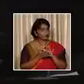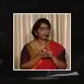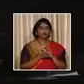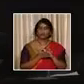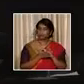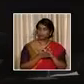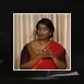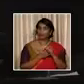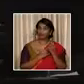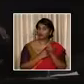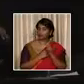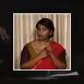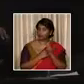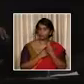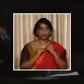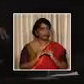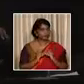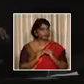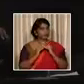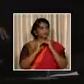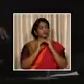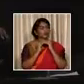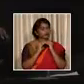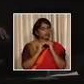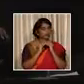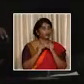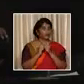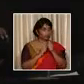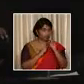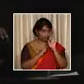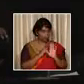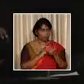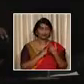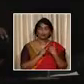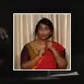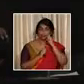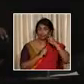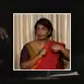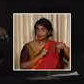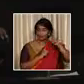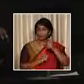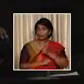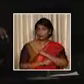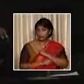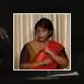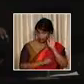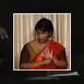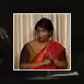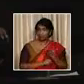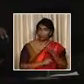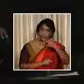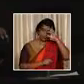ஏற்பட வேண்டுமென்று இந்த நாடு விரும்புகிறதா சிங்கள மக்கள் விரும்புகின்றார்களா அல்லது இங்கே இருக்கின்ற சிங்கள தலைவர்கள்